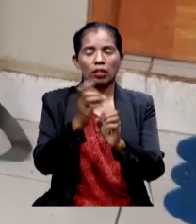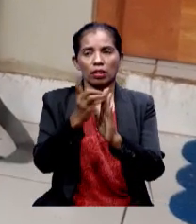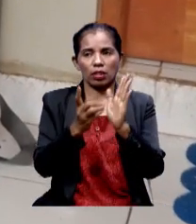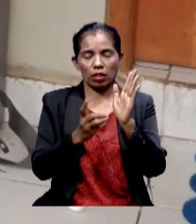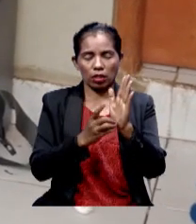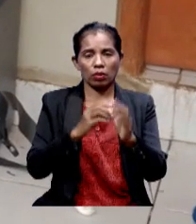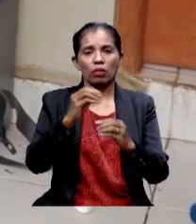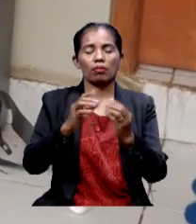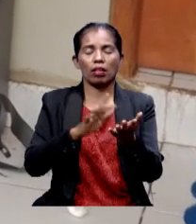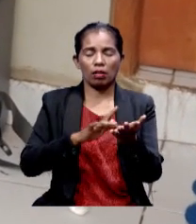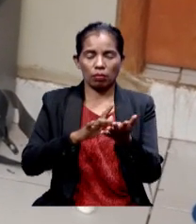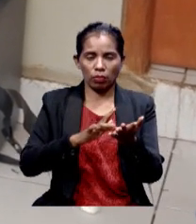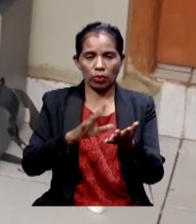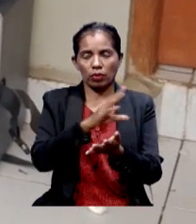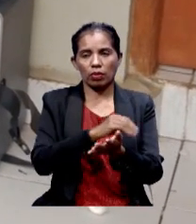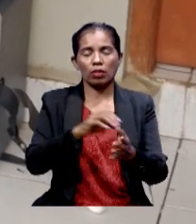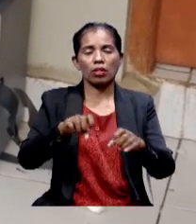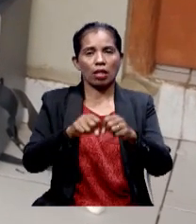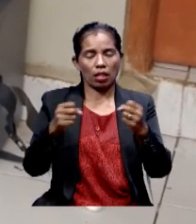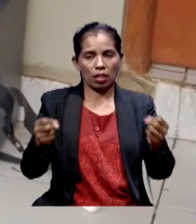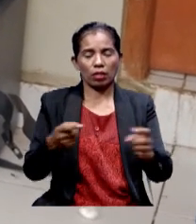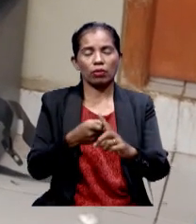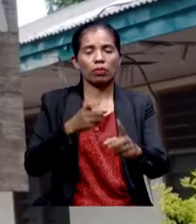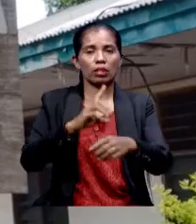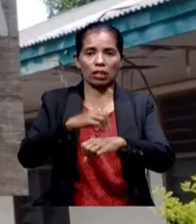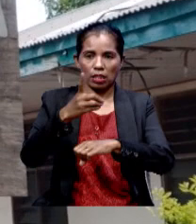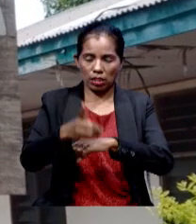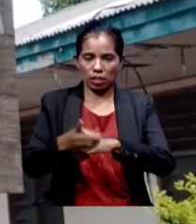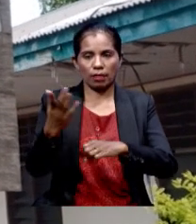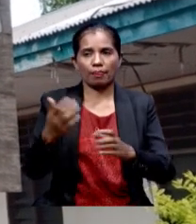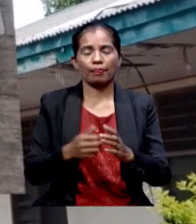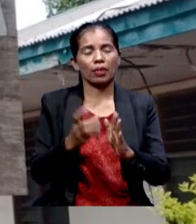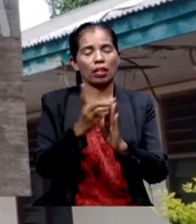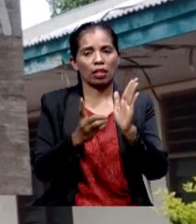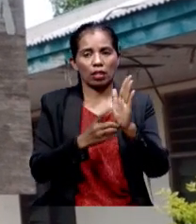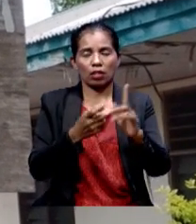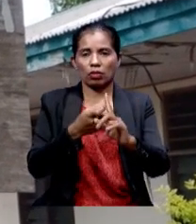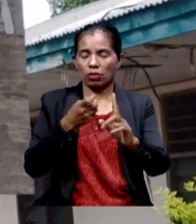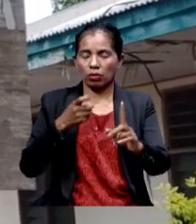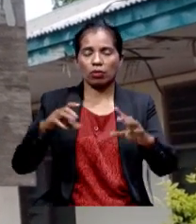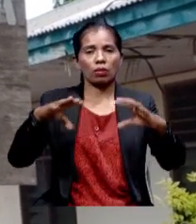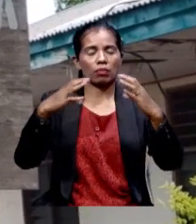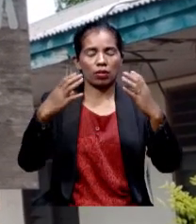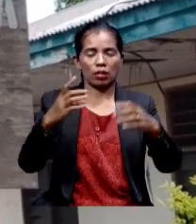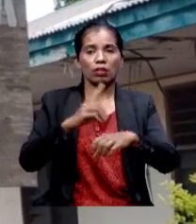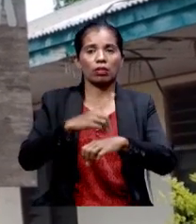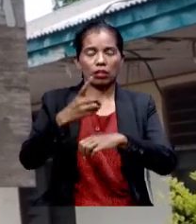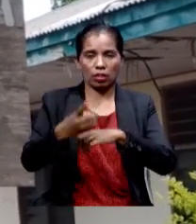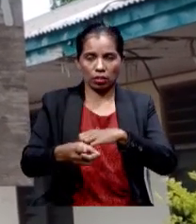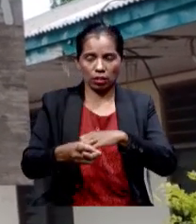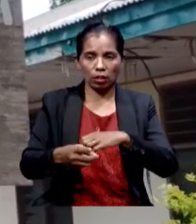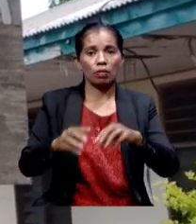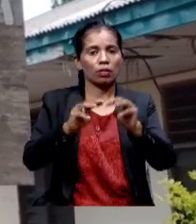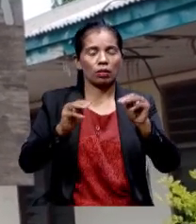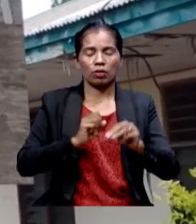no facilidade saude sirene be hetan estragos husi inundasaun nem. Dados provisori husi komisaun gestaun risku desastre municipio Kovalima